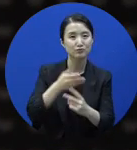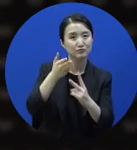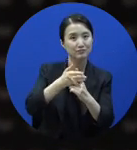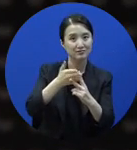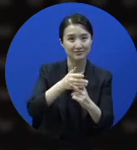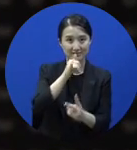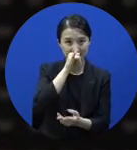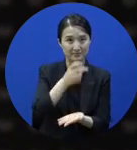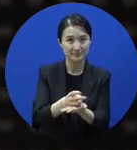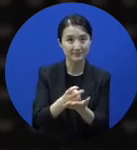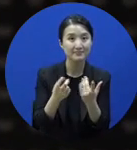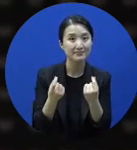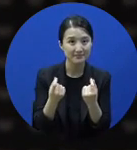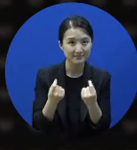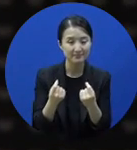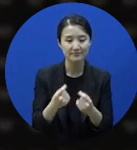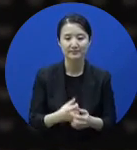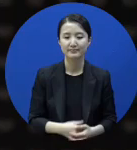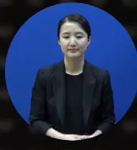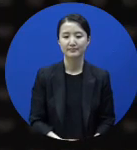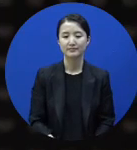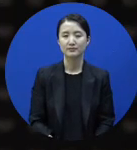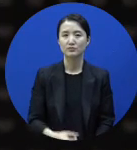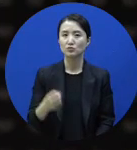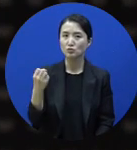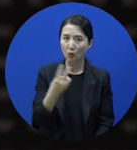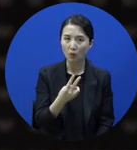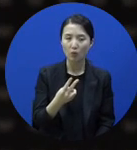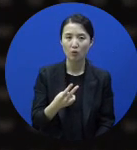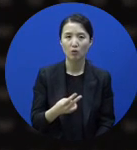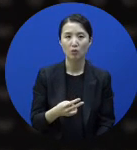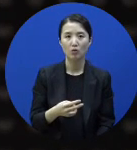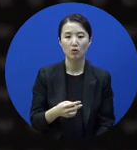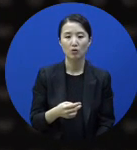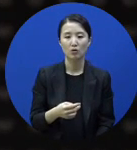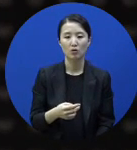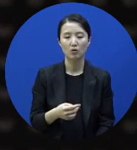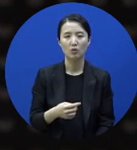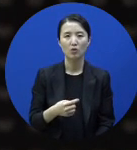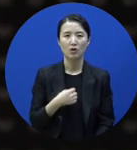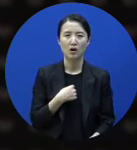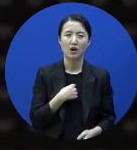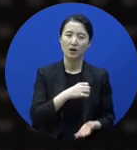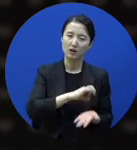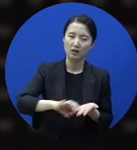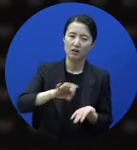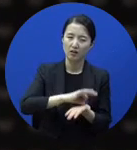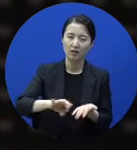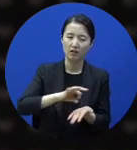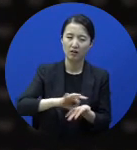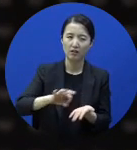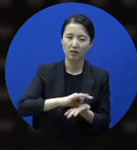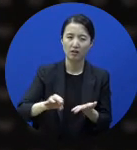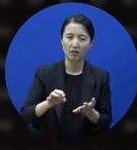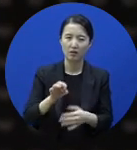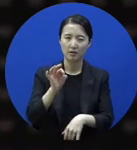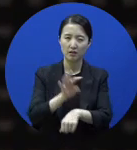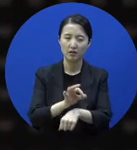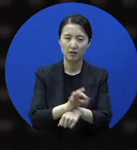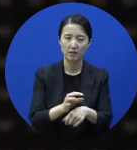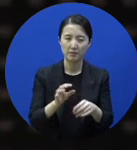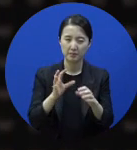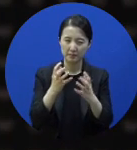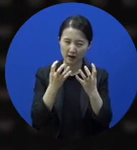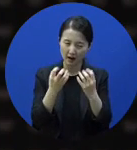그 다음에 또 이런 것들이 있는 거죠. 쟤는 왜 이렇게 지출이 많아? 그 지출 1이 있을 거야, 넘버원이. 근데 그 넘버원이 술일 수도 있고